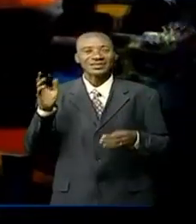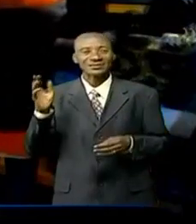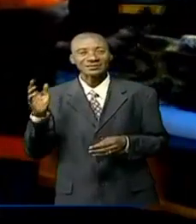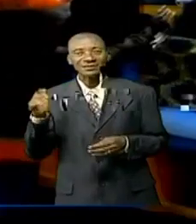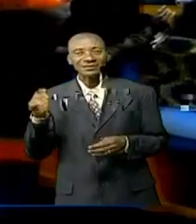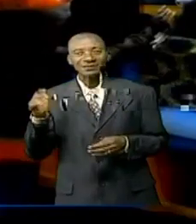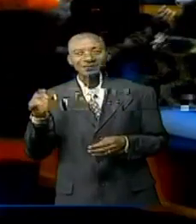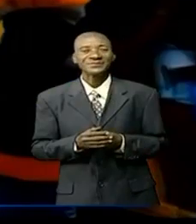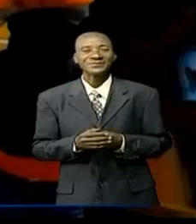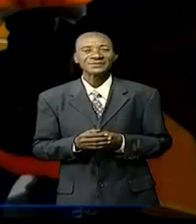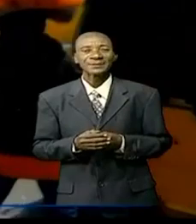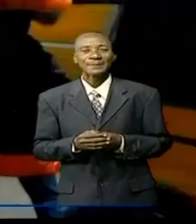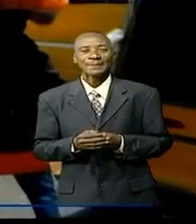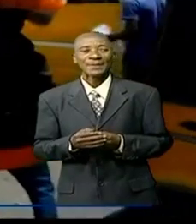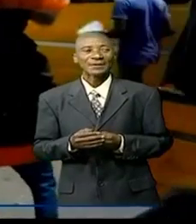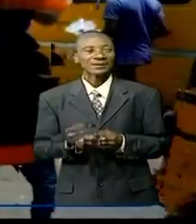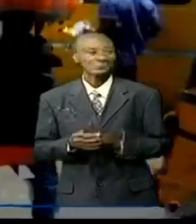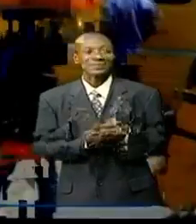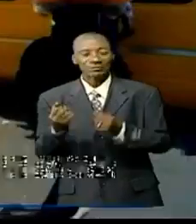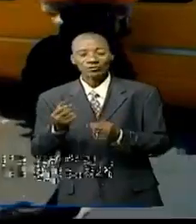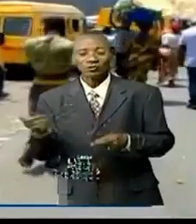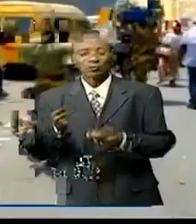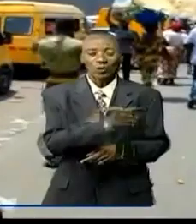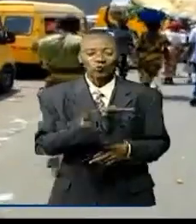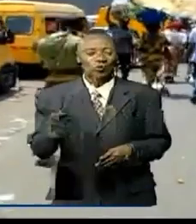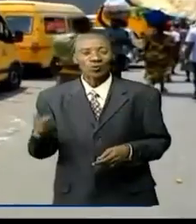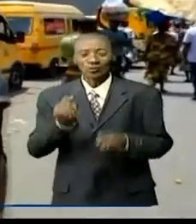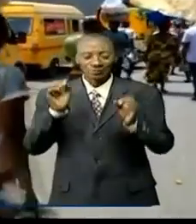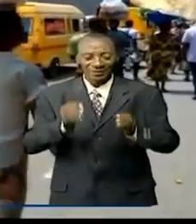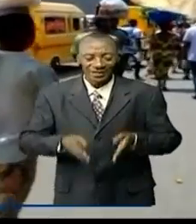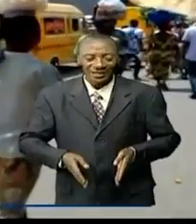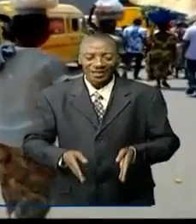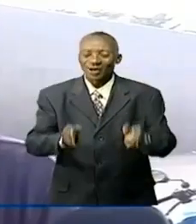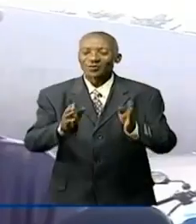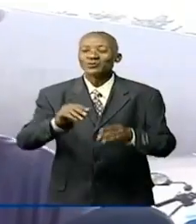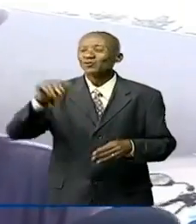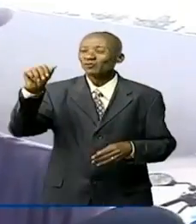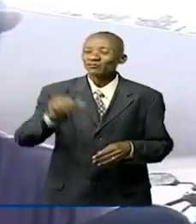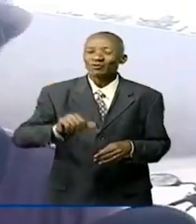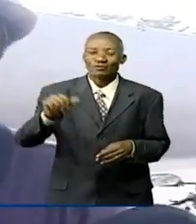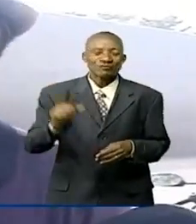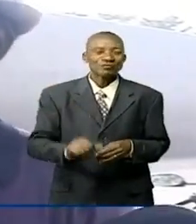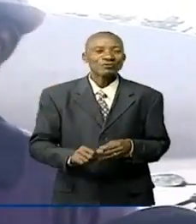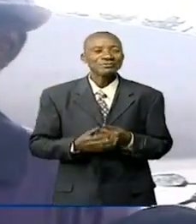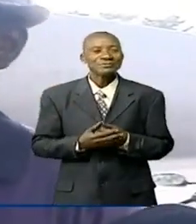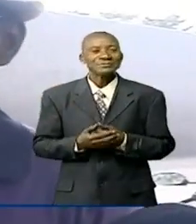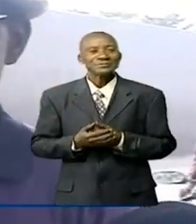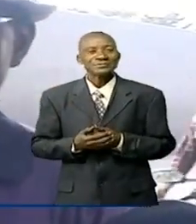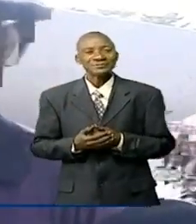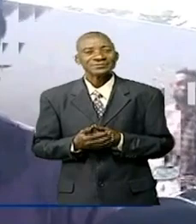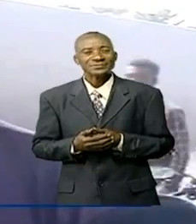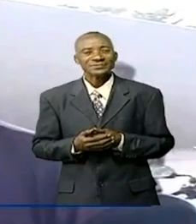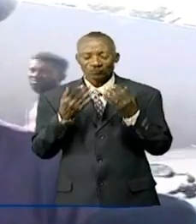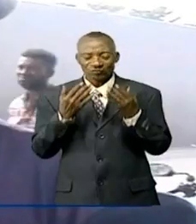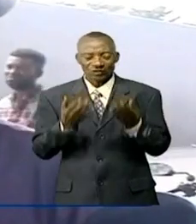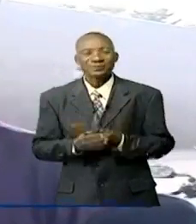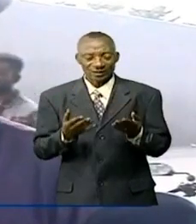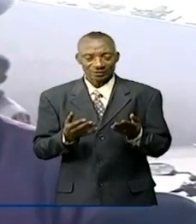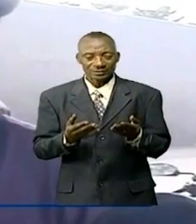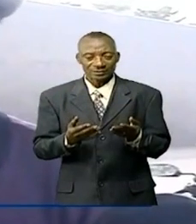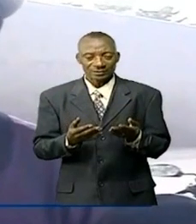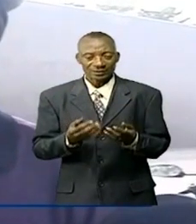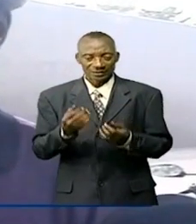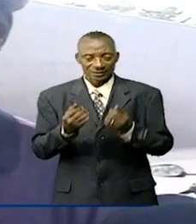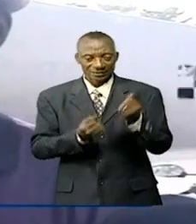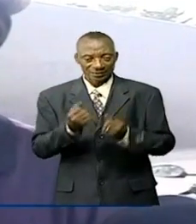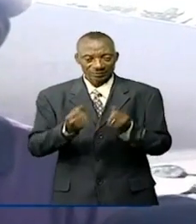non contrôlé sur les routes abîmées. La ville province à Kinshasa est basée sur routes secondaires. Ils ont